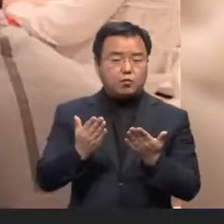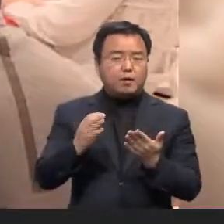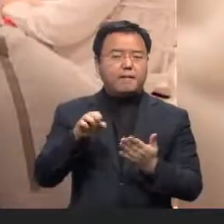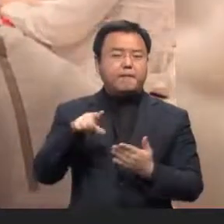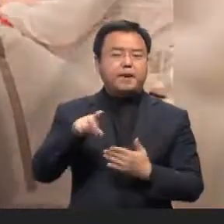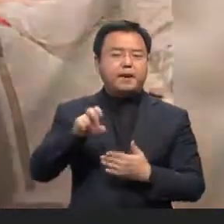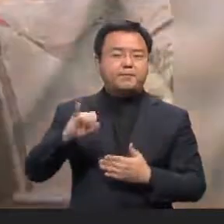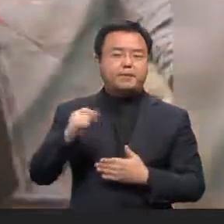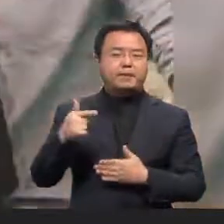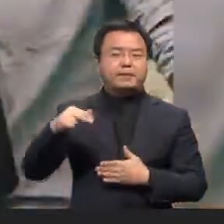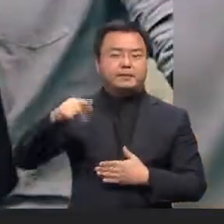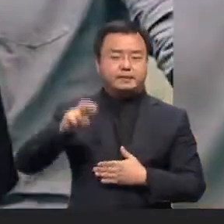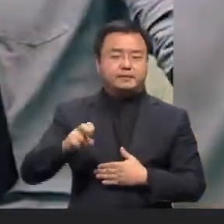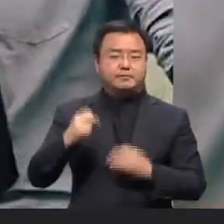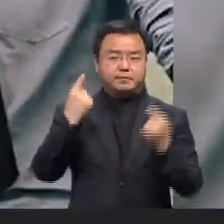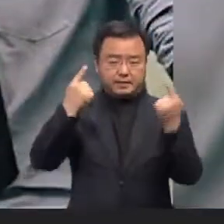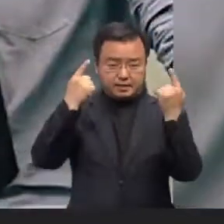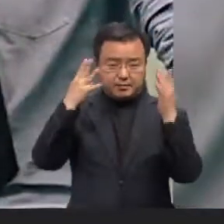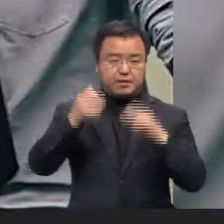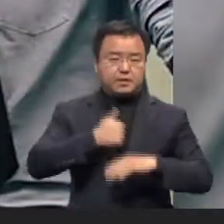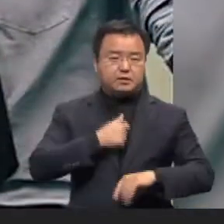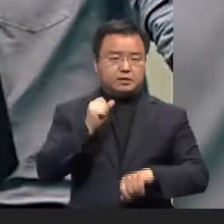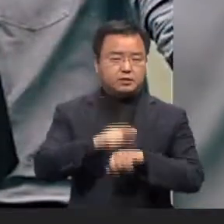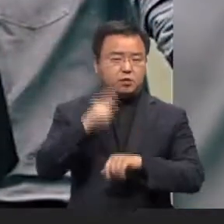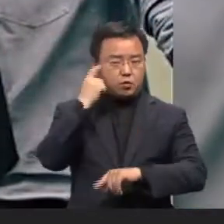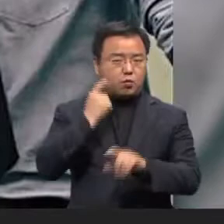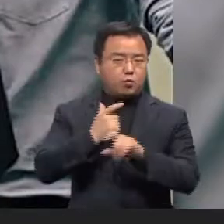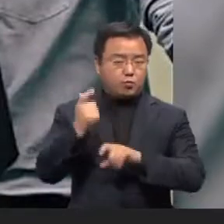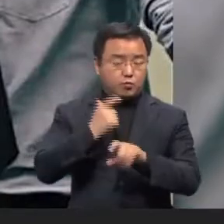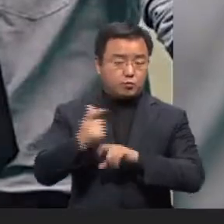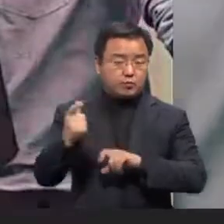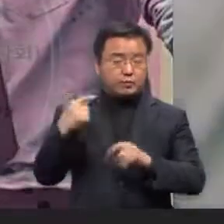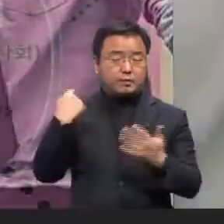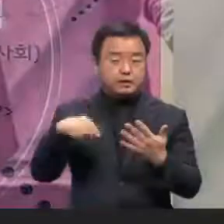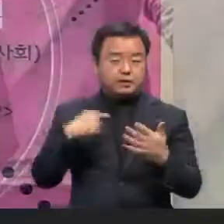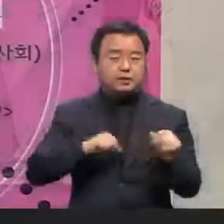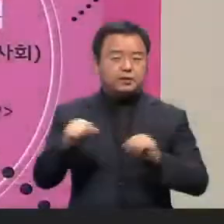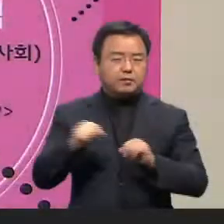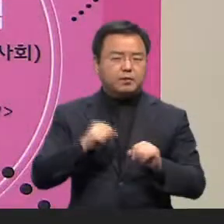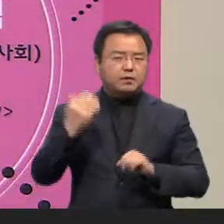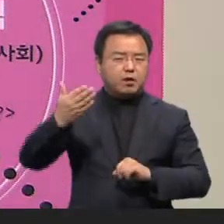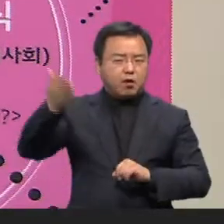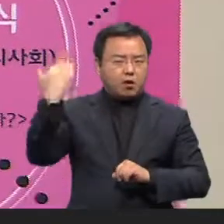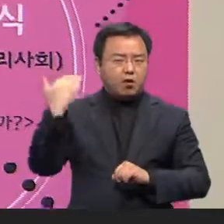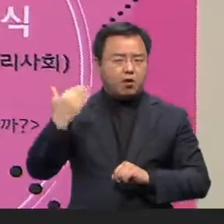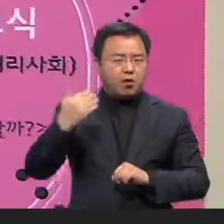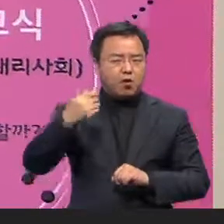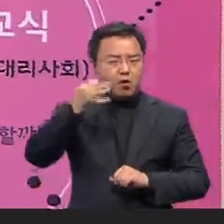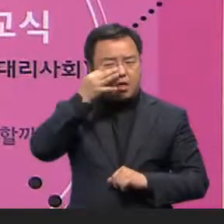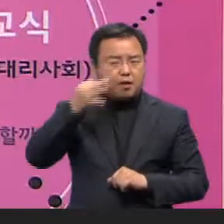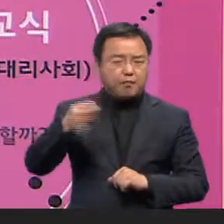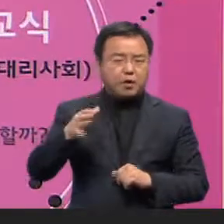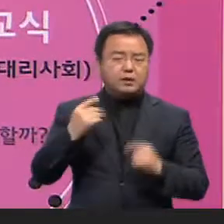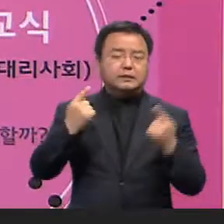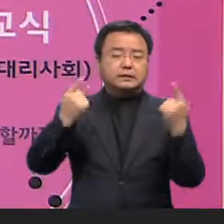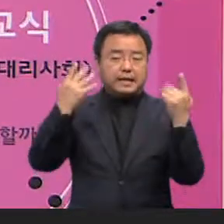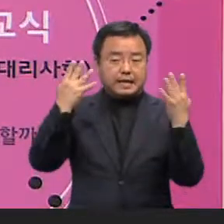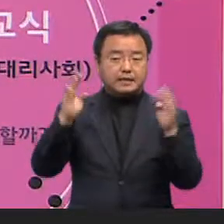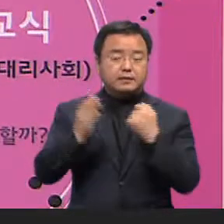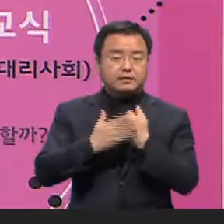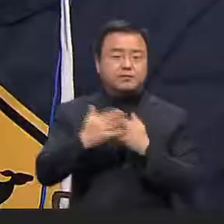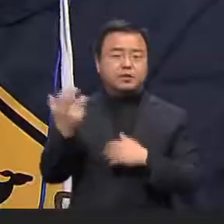정체성을 고민하는 강의가 진행됩니다. 기존 대학에선 찾아볼 수 없는 새로운 시도에 80명이 넘는 대학생들이 수업을 듣고